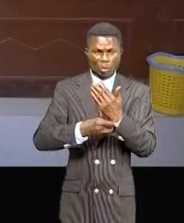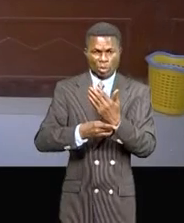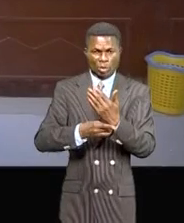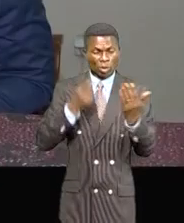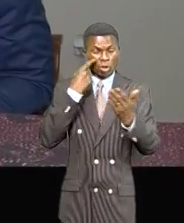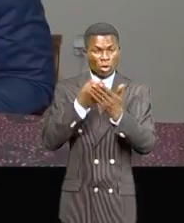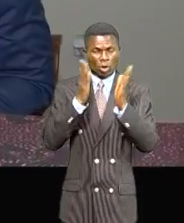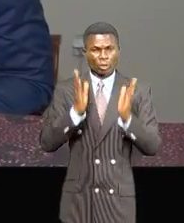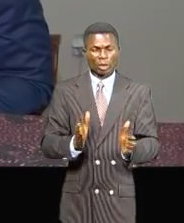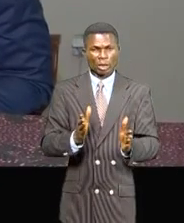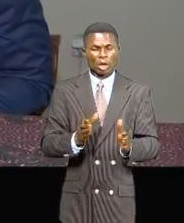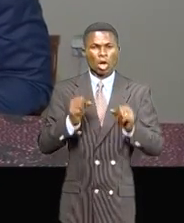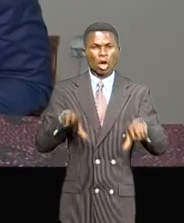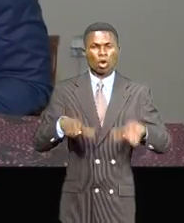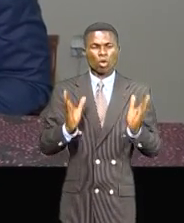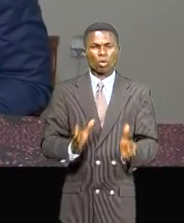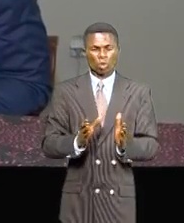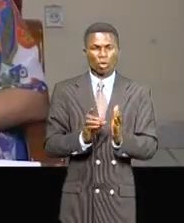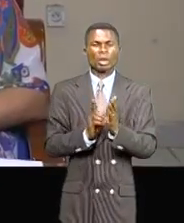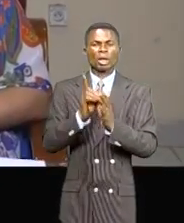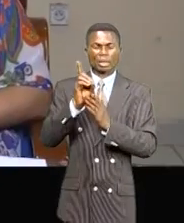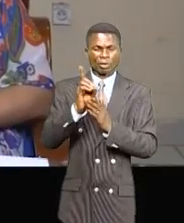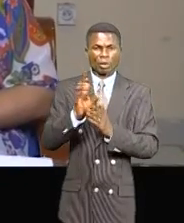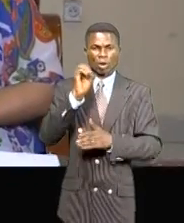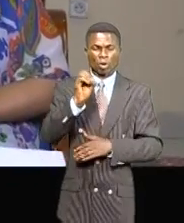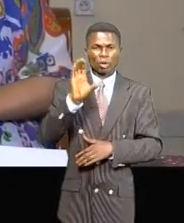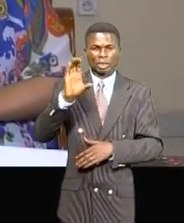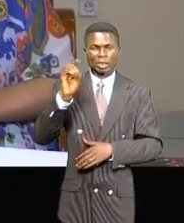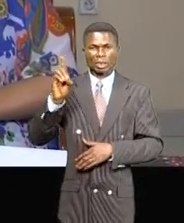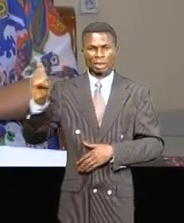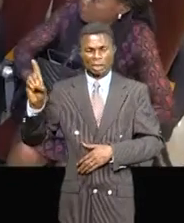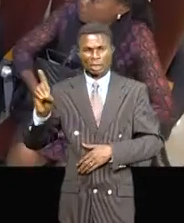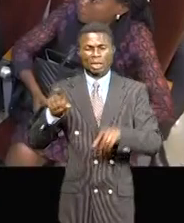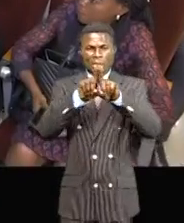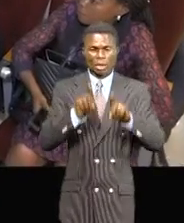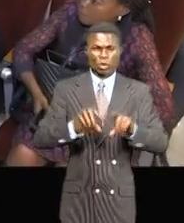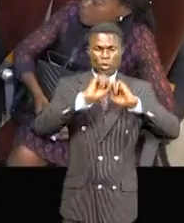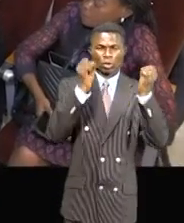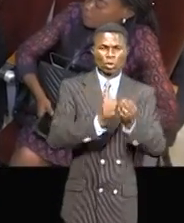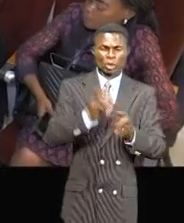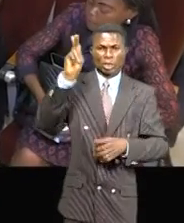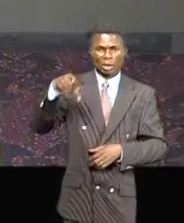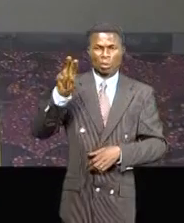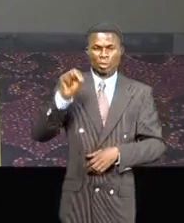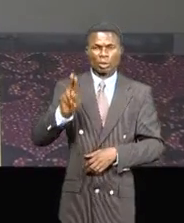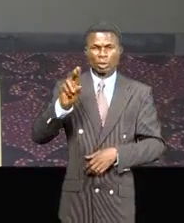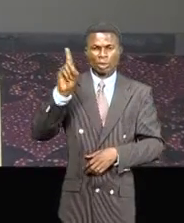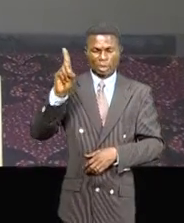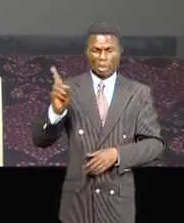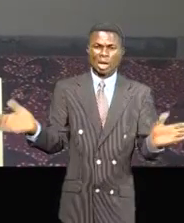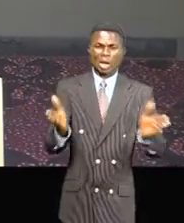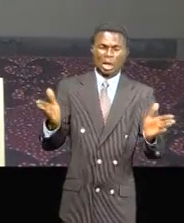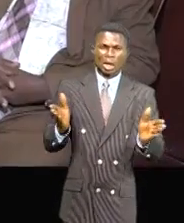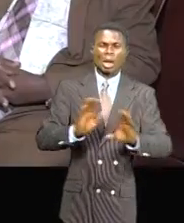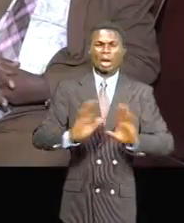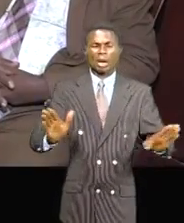l'Observatoire congolais du développement durable OCDD et le PNUD vient de renforcer les capacités des experts provinciaux sur